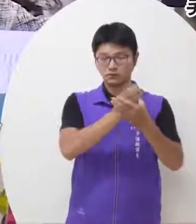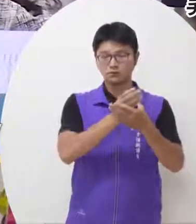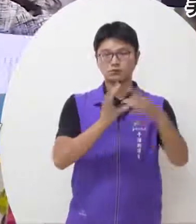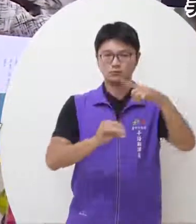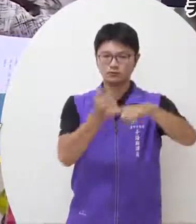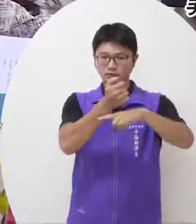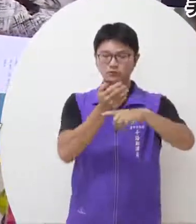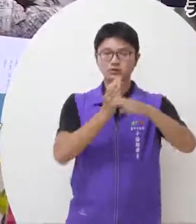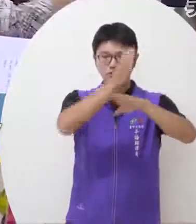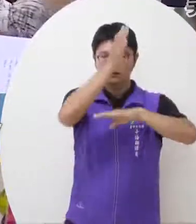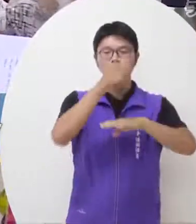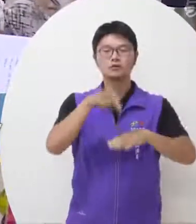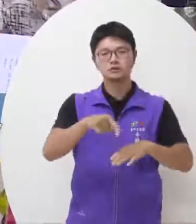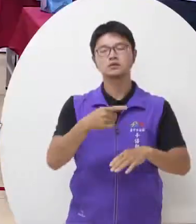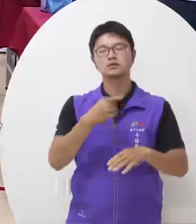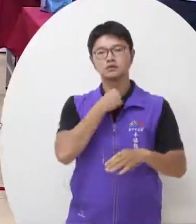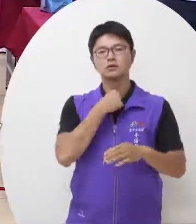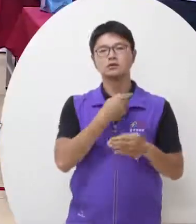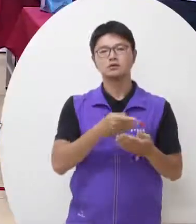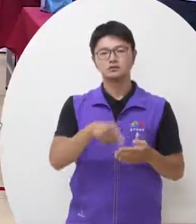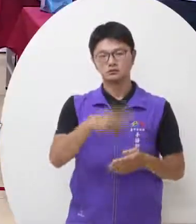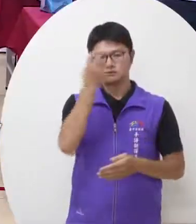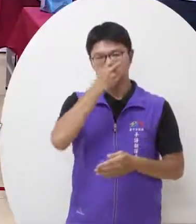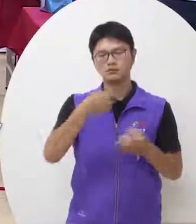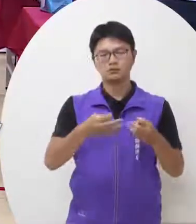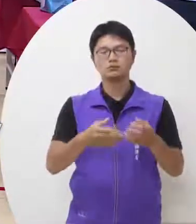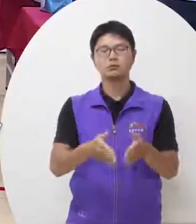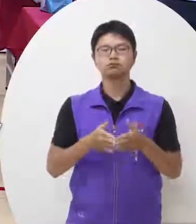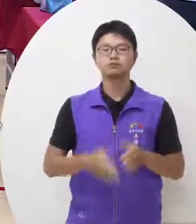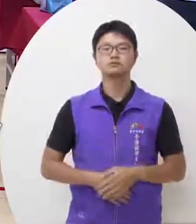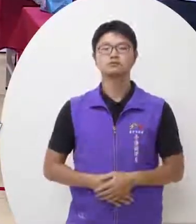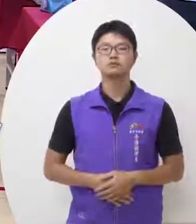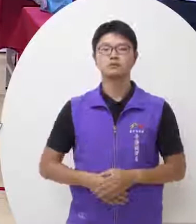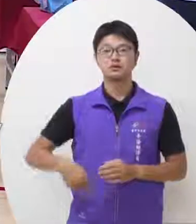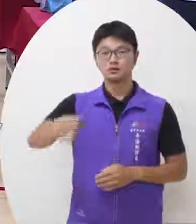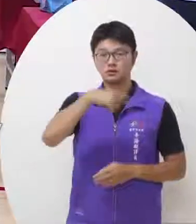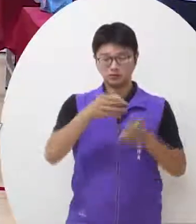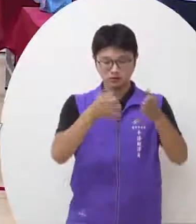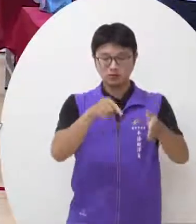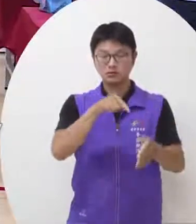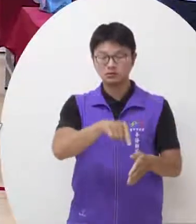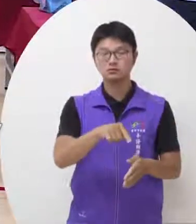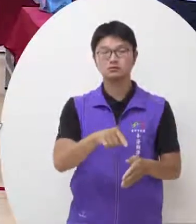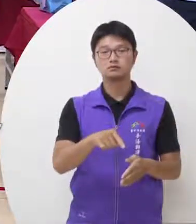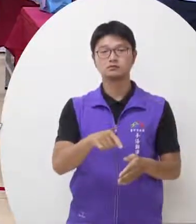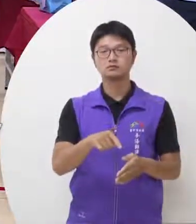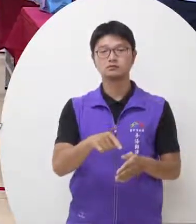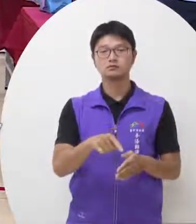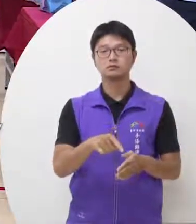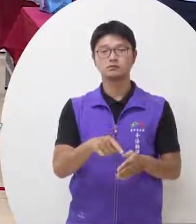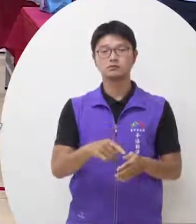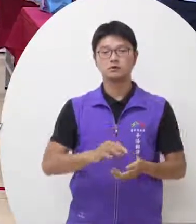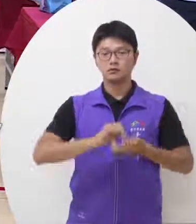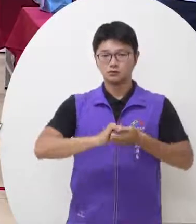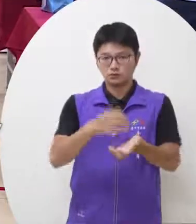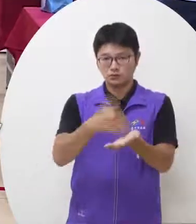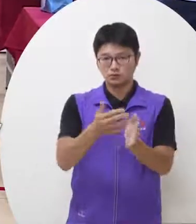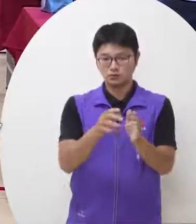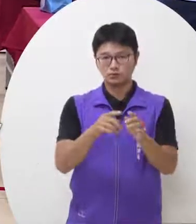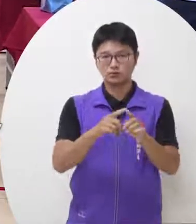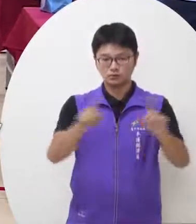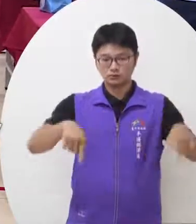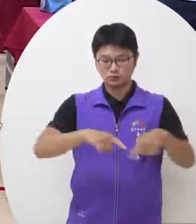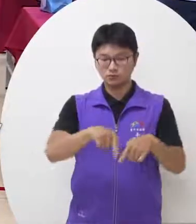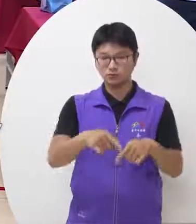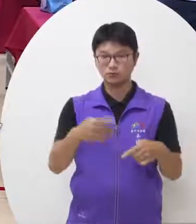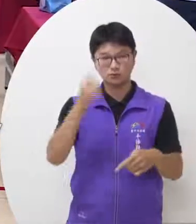上做这样的补充，谢谢。 请问大家对于这项这个决算书有没有意见？